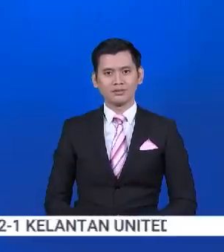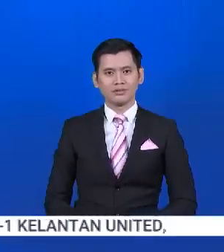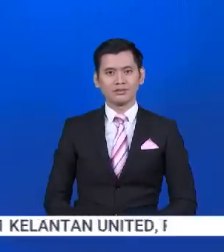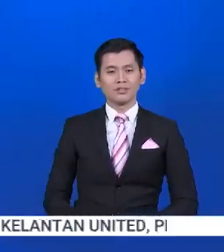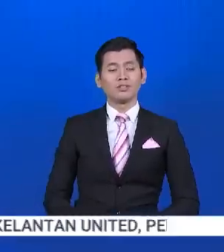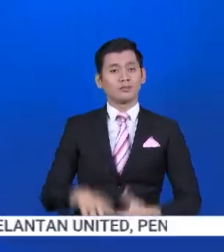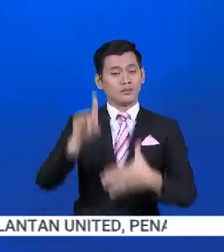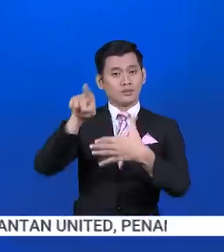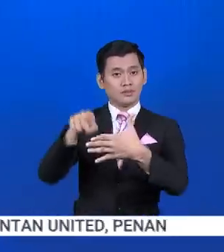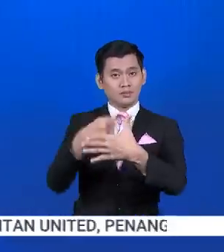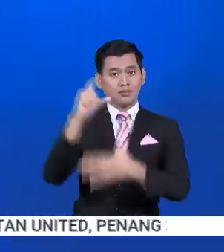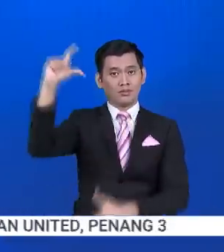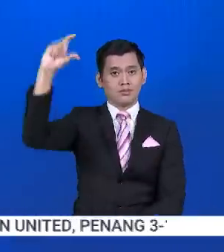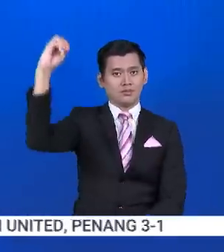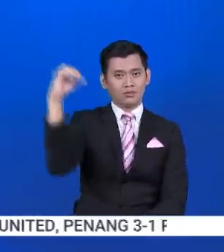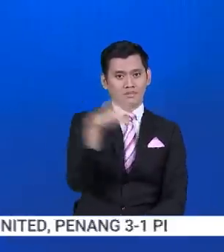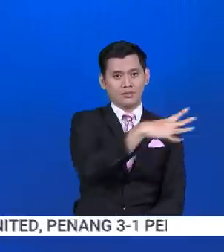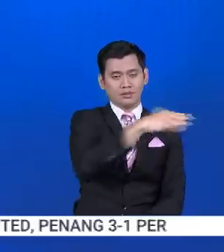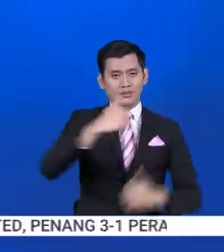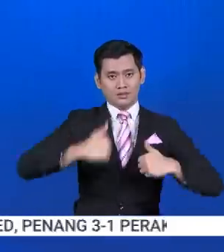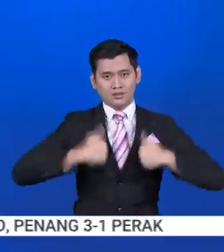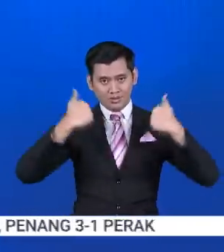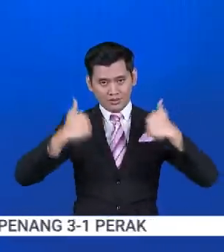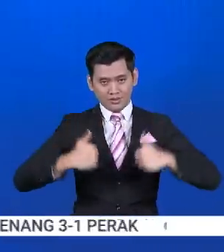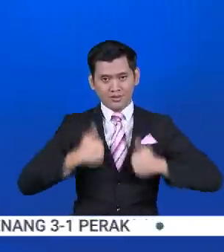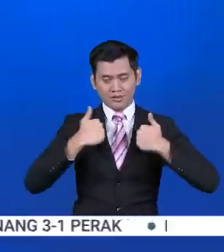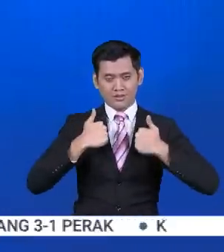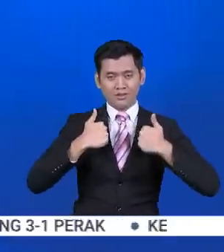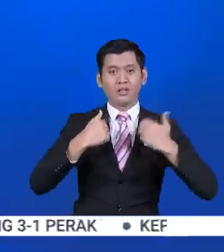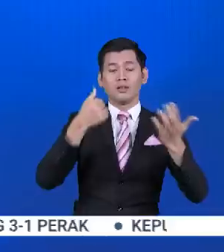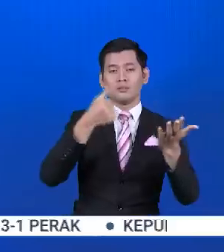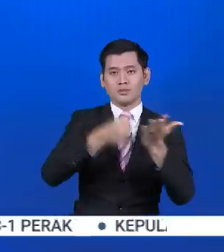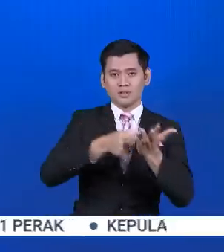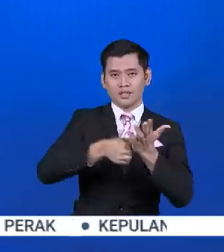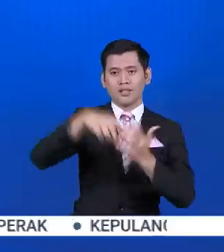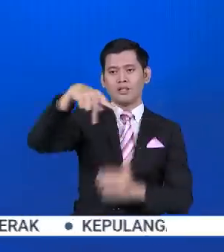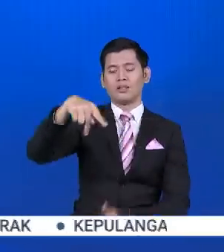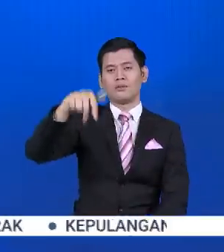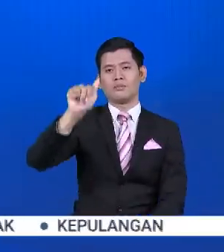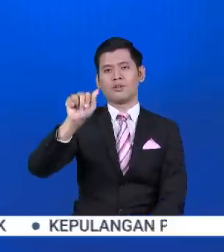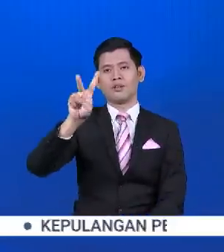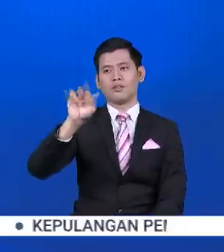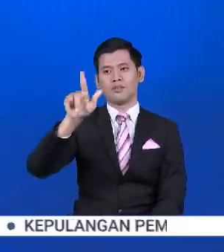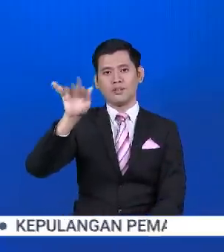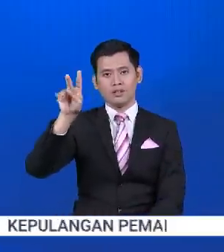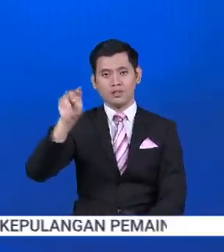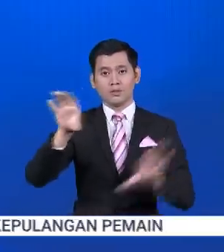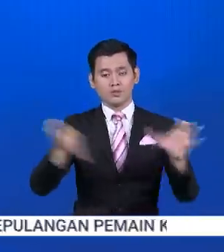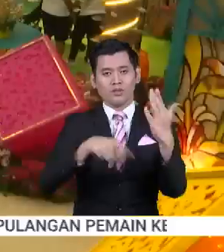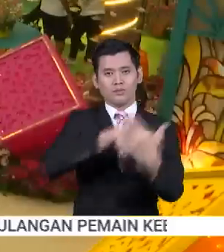Sempena Ramadan dan Hari Raya Aidilfitri, Pusat Membeli Belah Pavilion Bukit Jalil melancarkan kempen Meriah Raya.